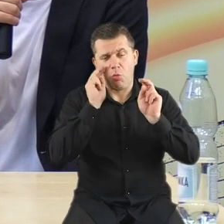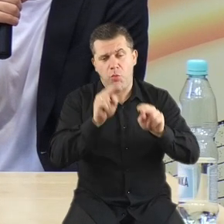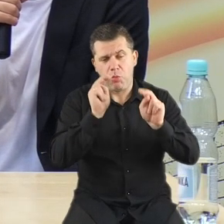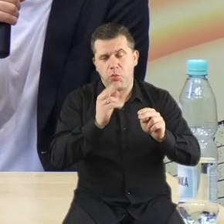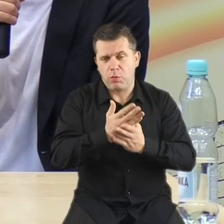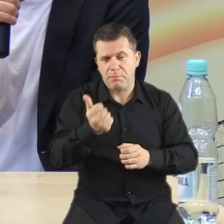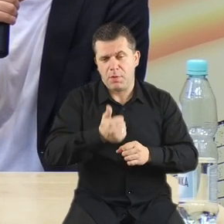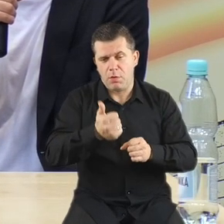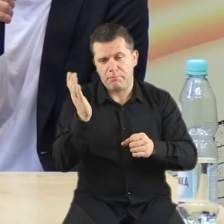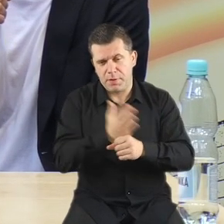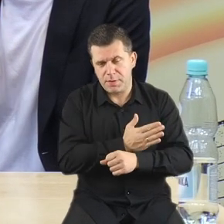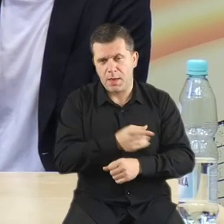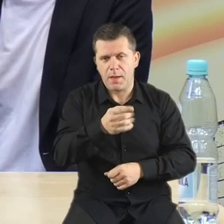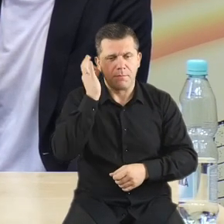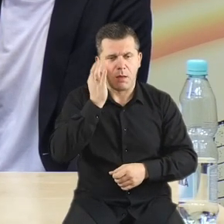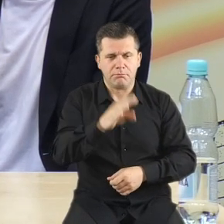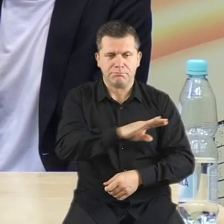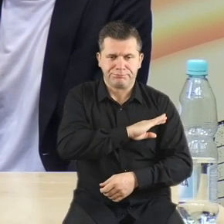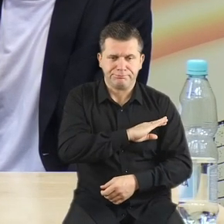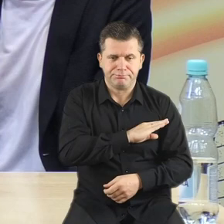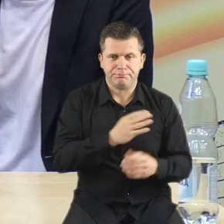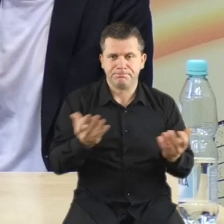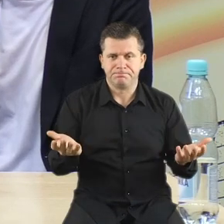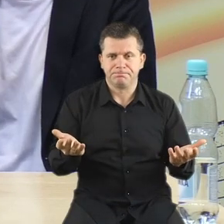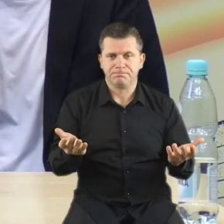mieszkanie, ta pani zmarła.